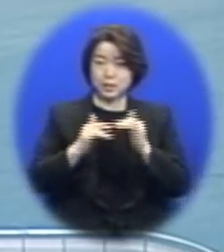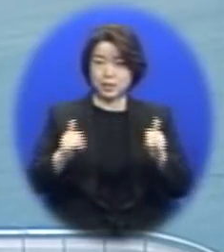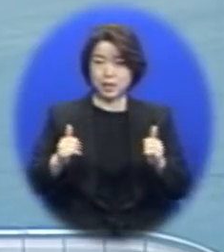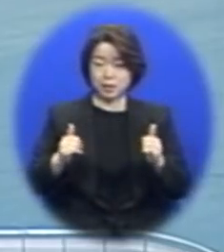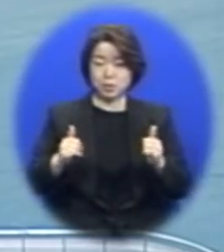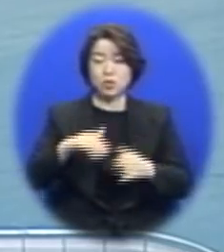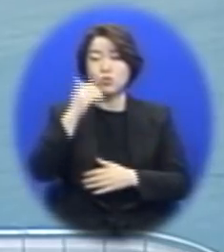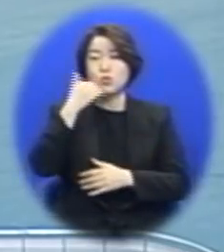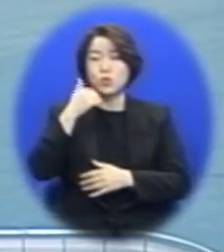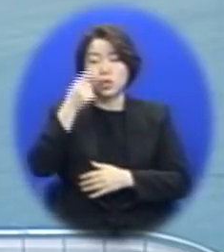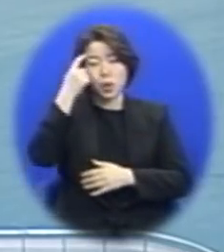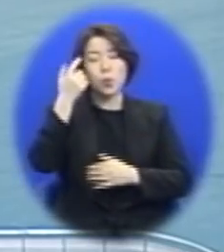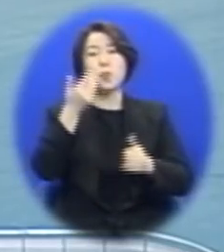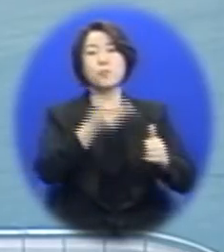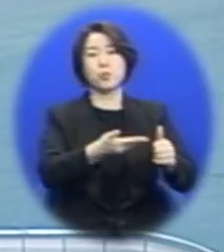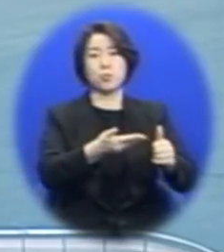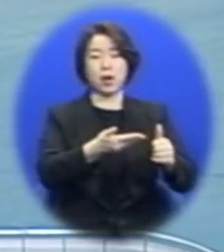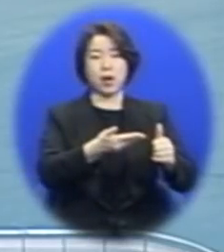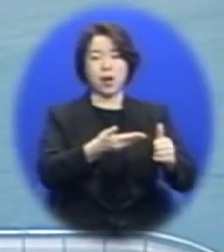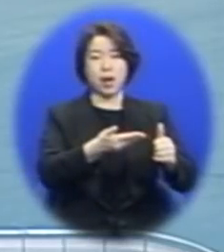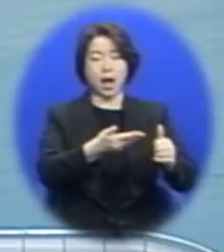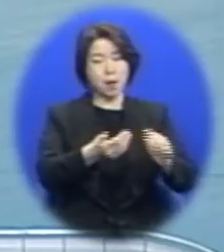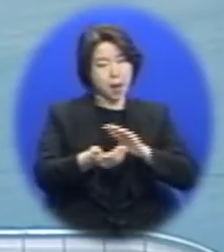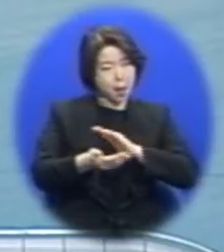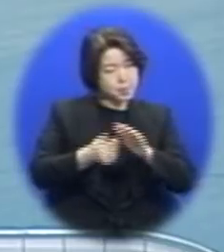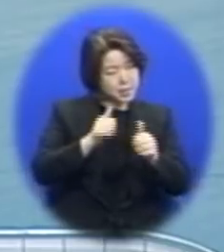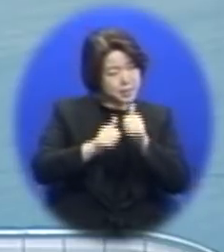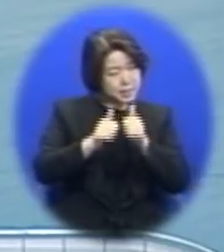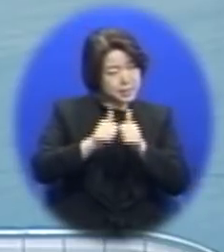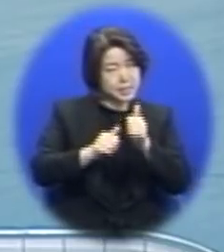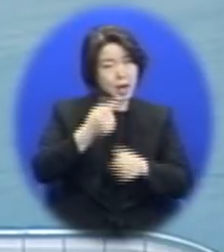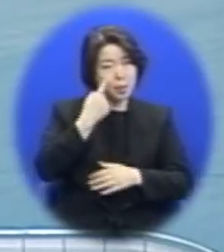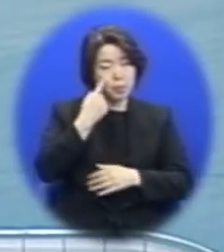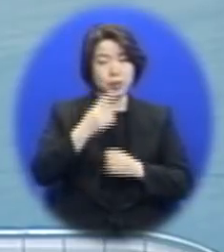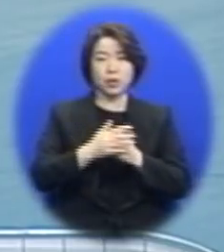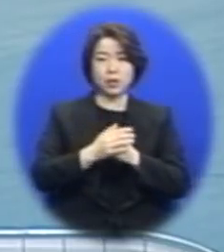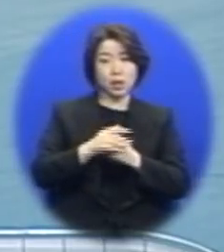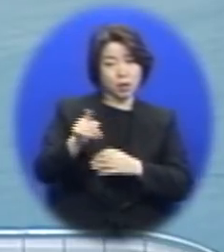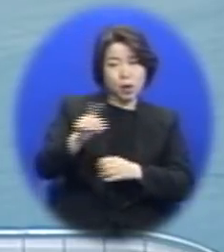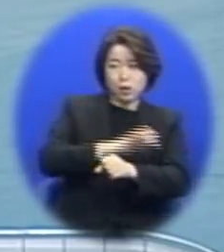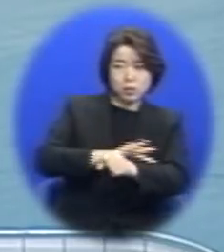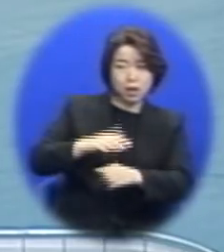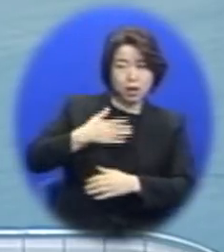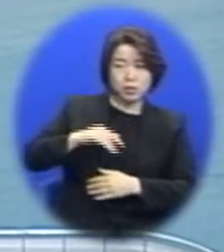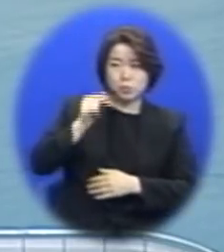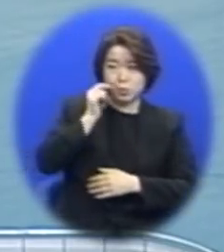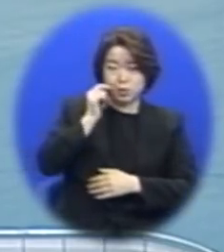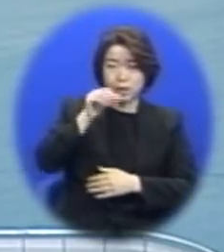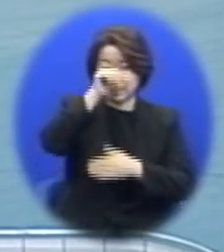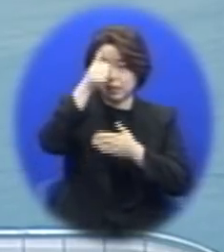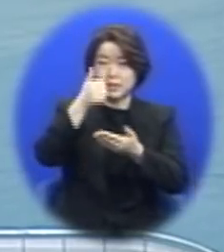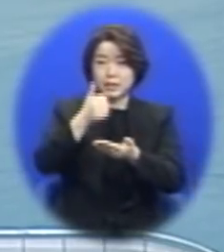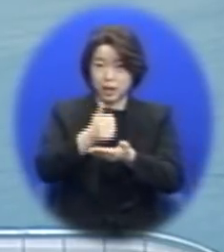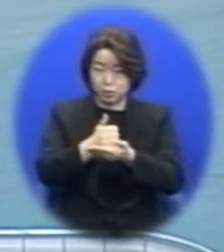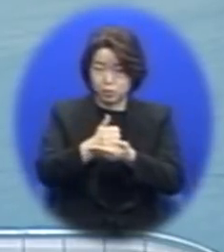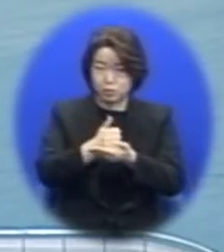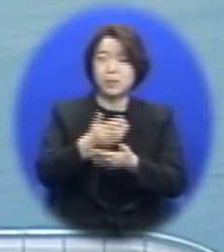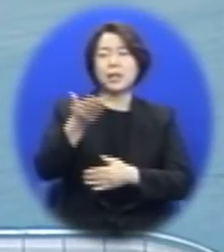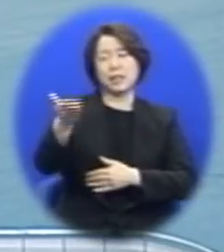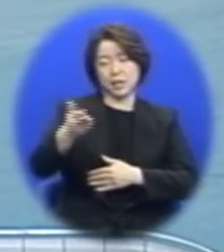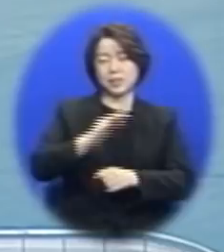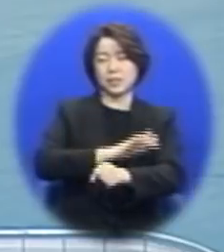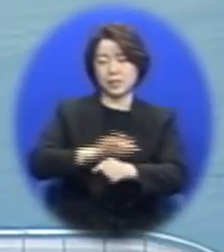요한에게 묻습니다. 아마 요한을 떠본 것 같아요. 요한은 잘 알지 못하겠기에 장로님, 장로님께서 잘